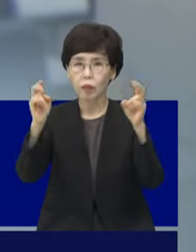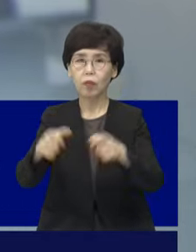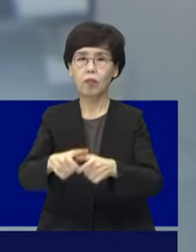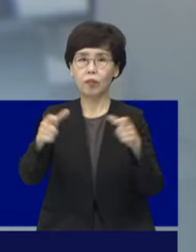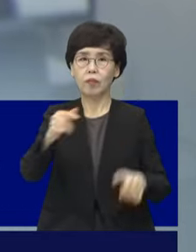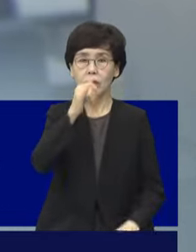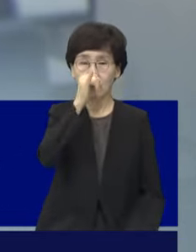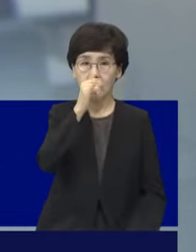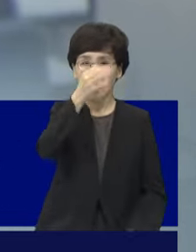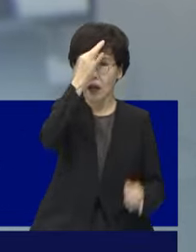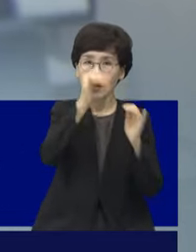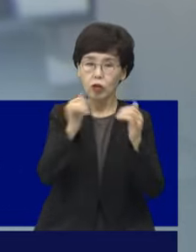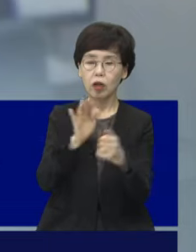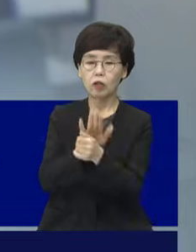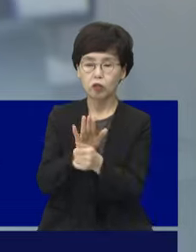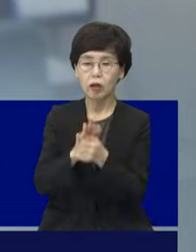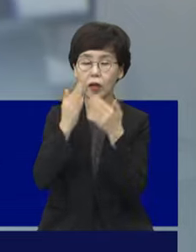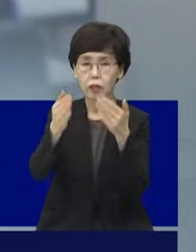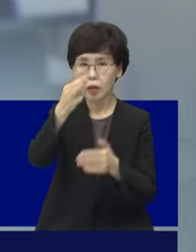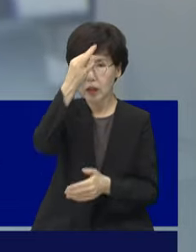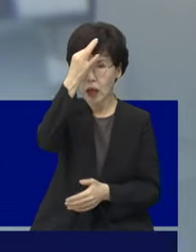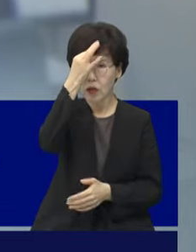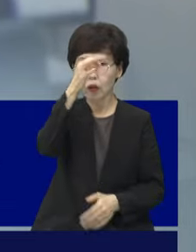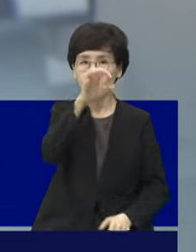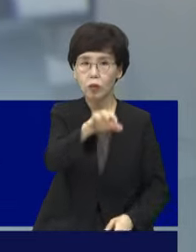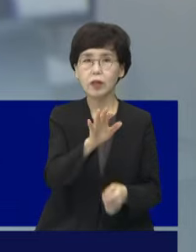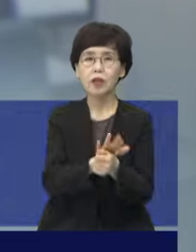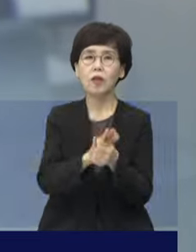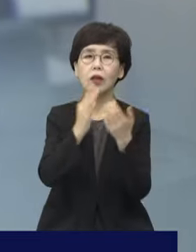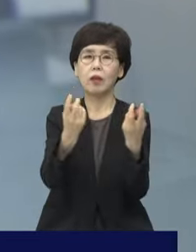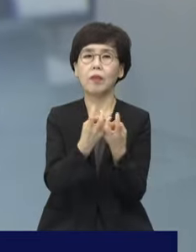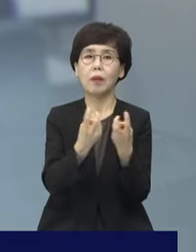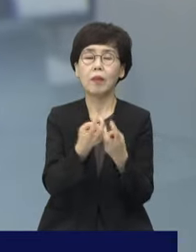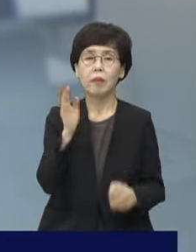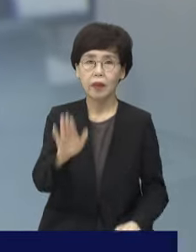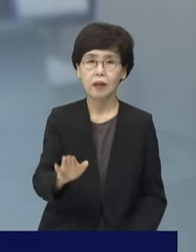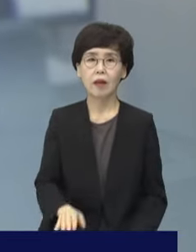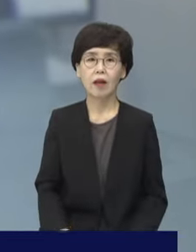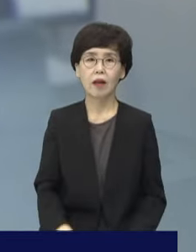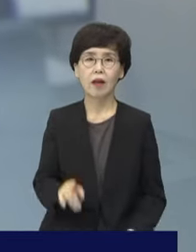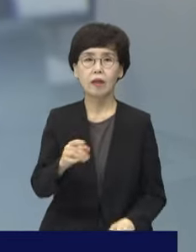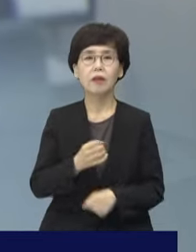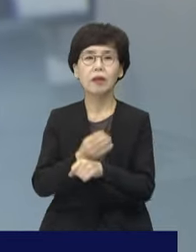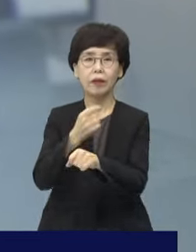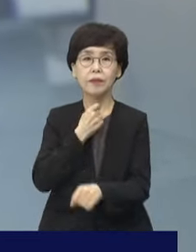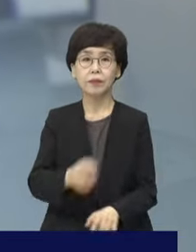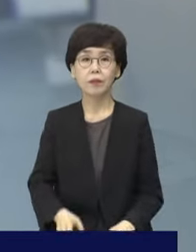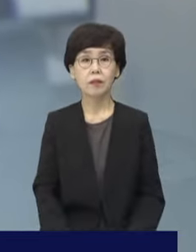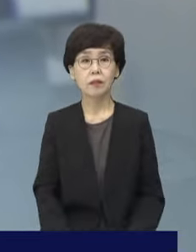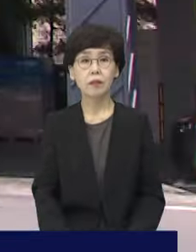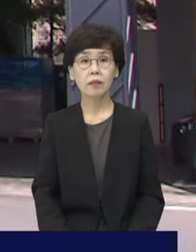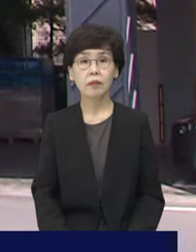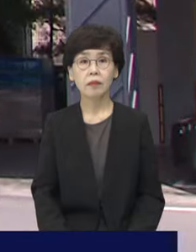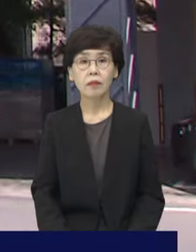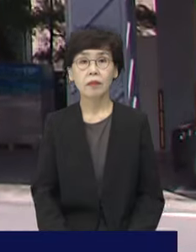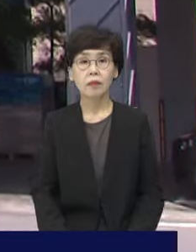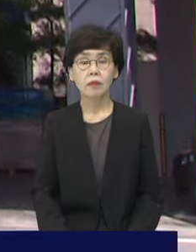있습니다. 예술인을 후원하거나 예술 공간을 지원하는 방식인데요. 이영남 기자의 보도입니다.